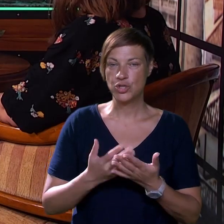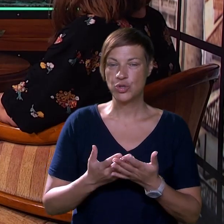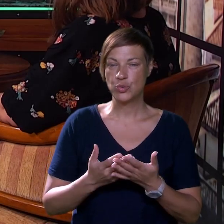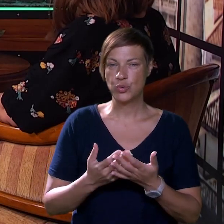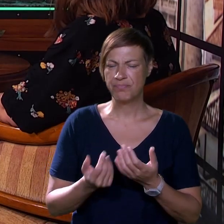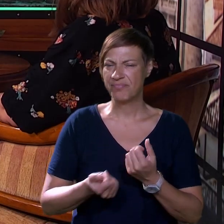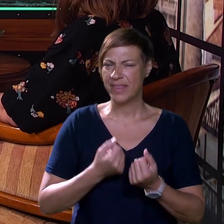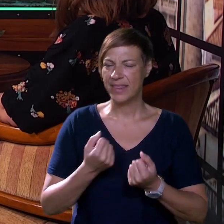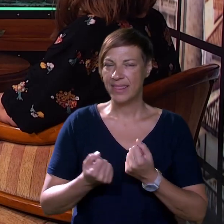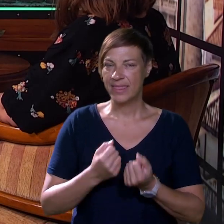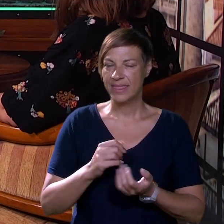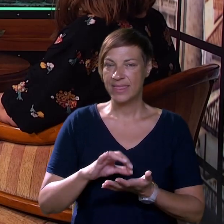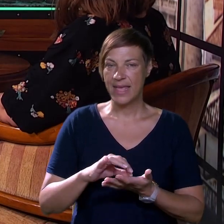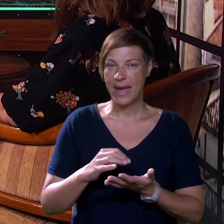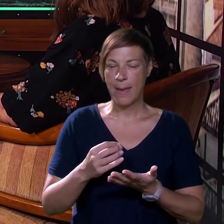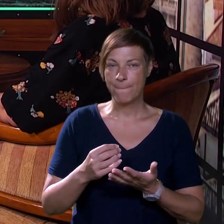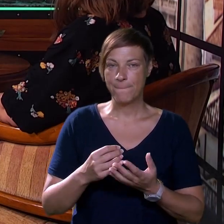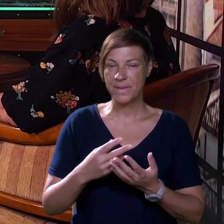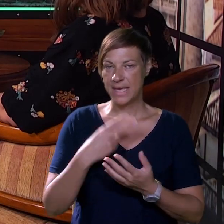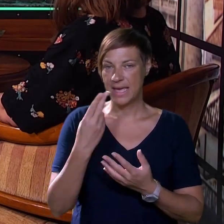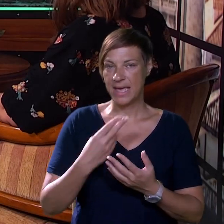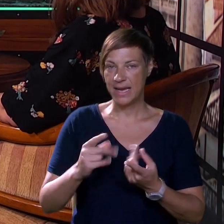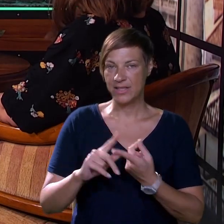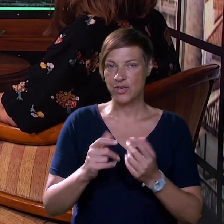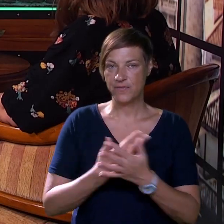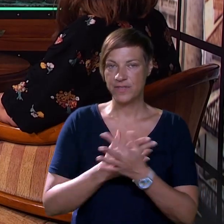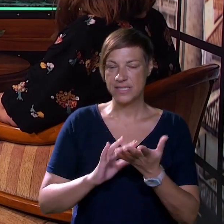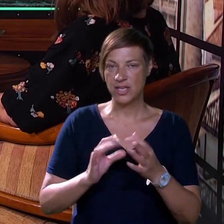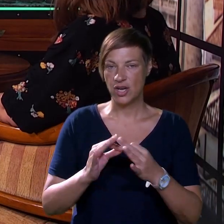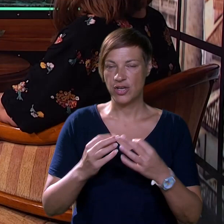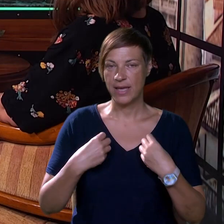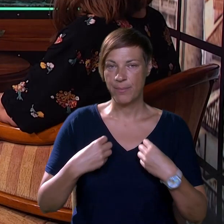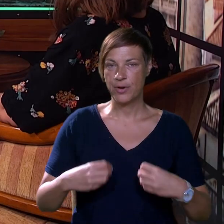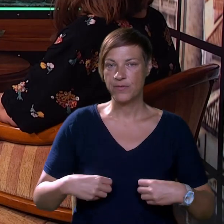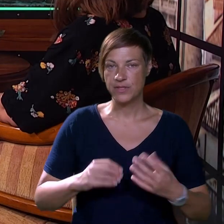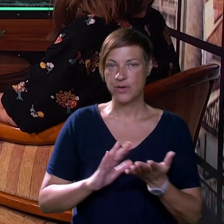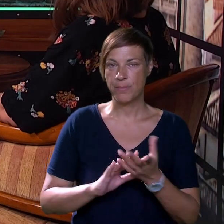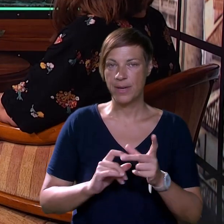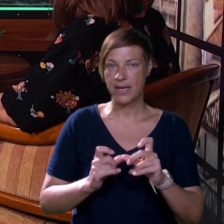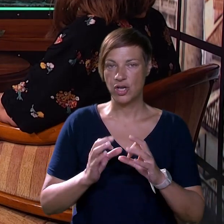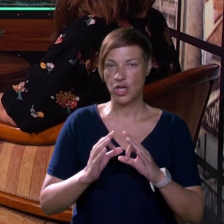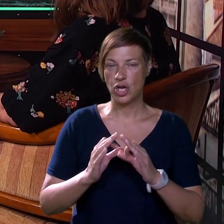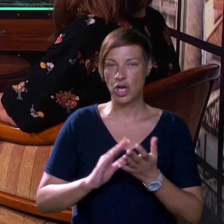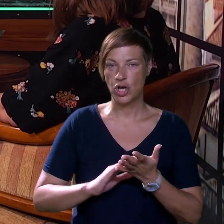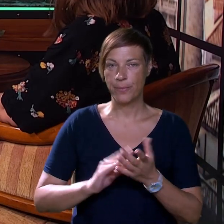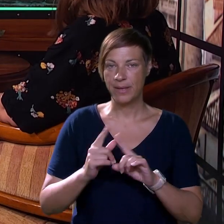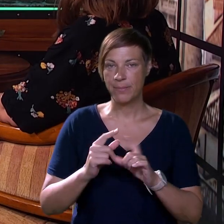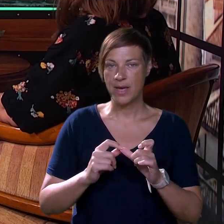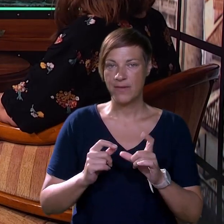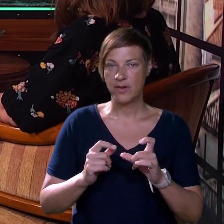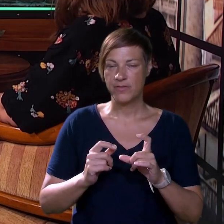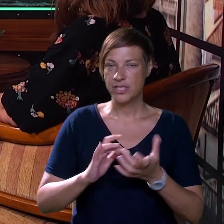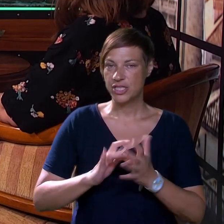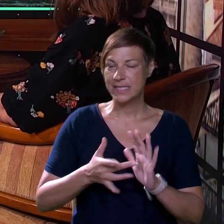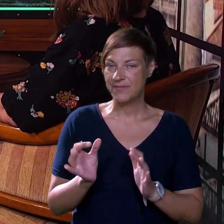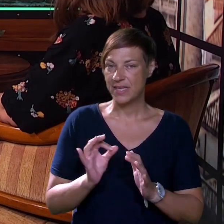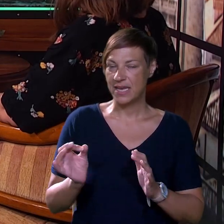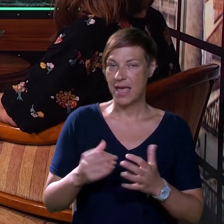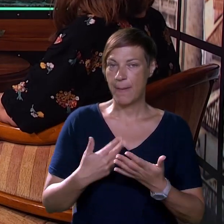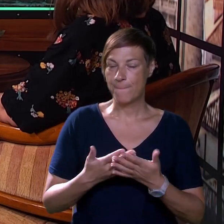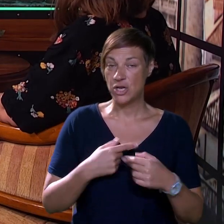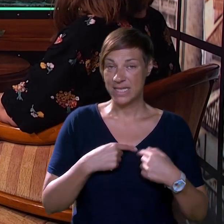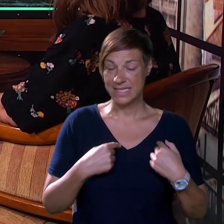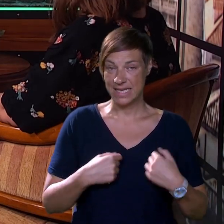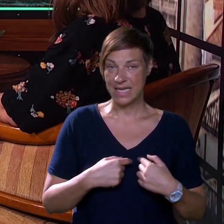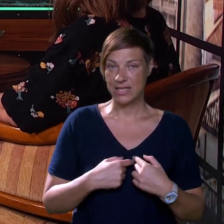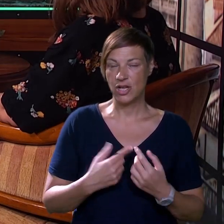resinkronizacijske terapije i elektrofiziologije sa profesorom Manolom i docentom Pavlovićem. Znači, svi najbolji ljudi iz